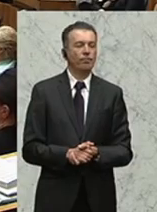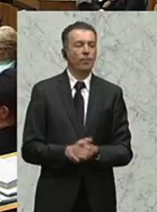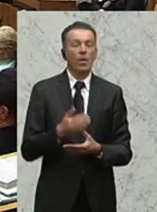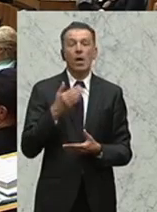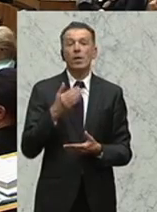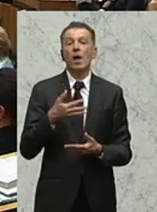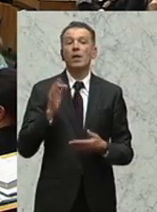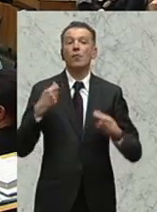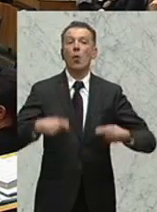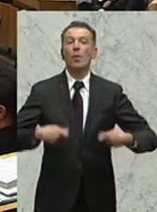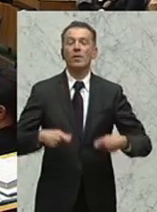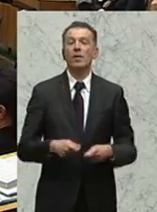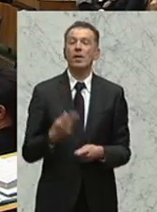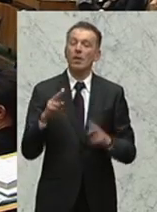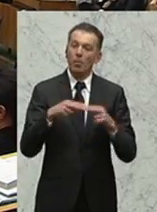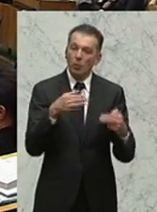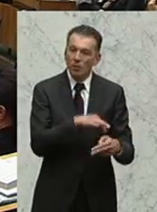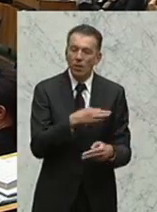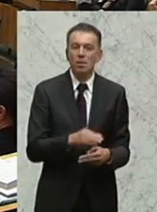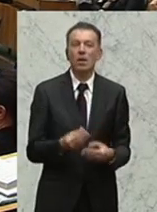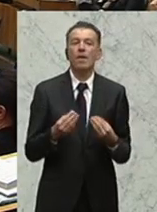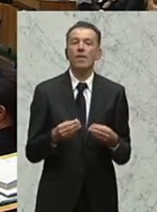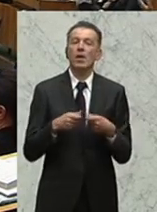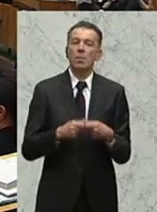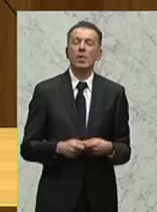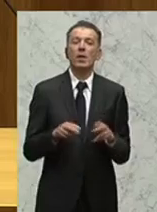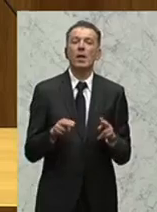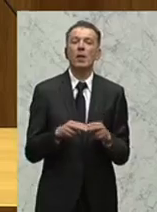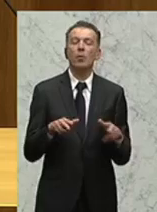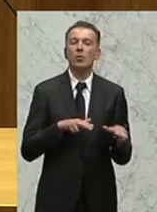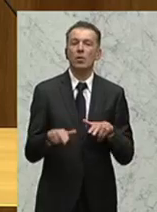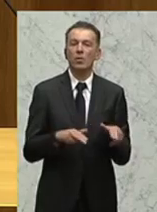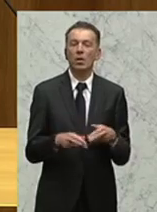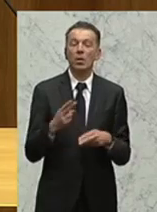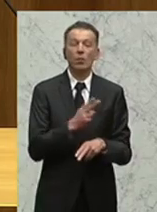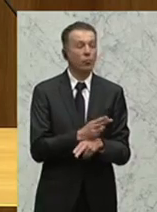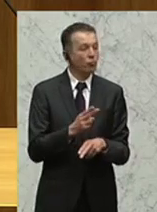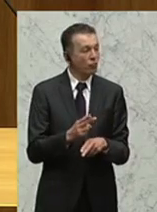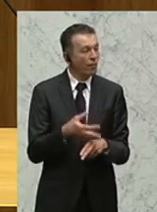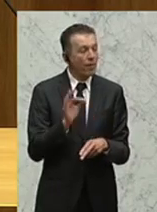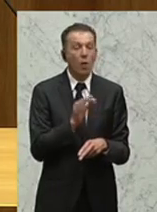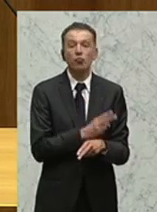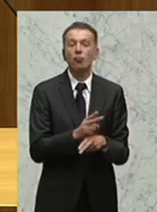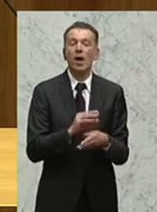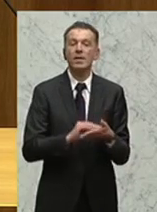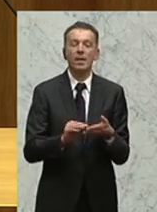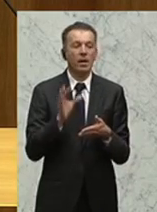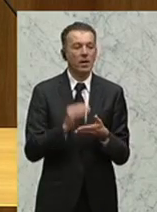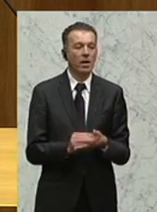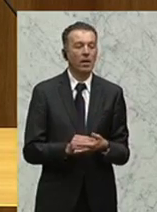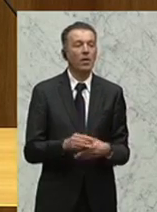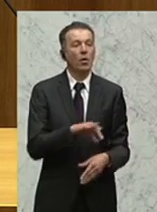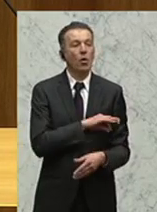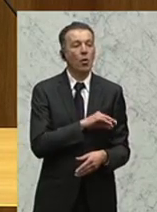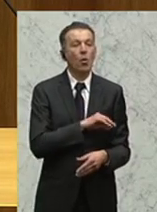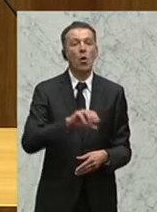Danke, Frau Präsidentin, Herr Bundeskanzler, werte Mitglieder der Bundesregierung, Frau Staatssekretärin Hohes Haus. Dem Kollegen Strolz habe ich beim Runtergehen schon gratuliert